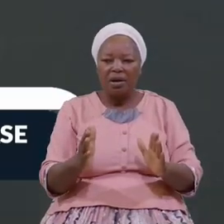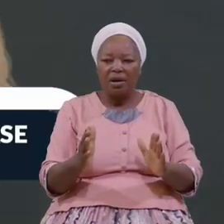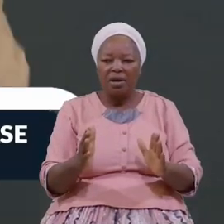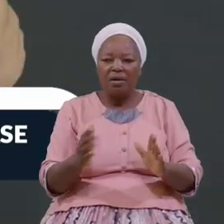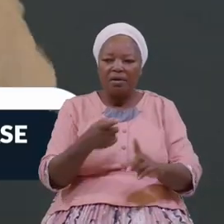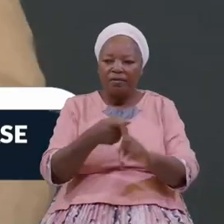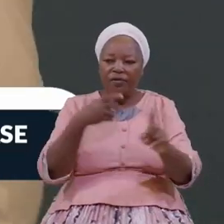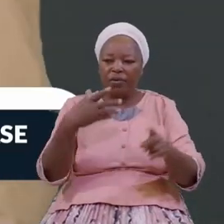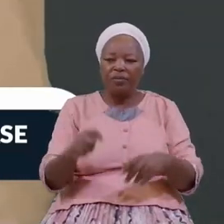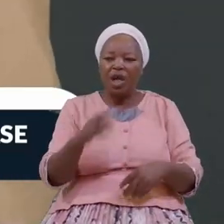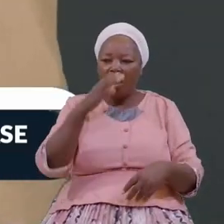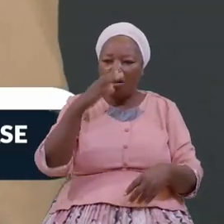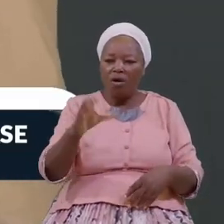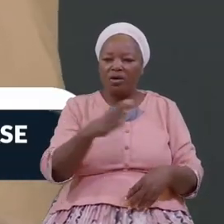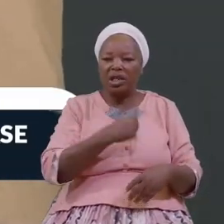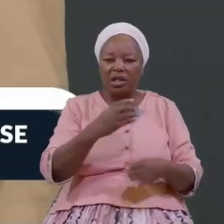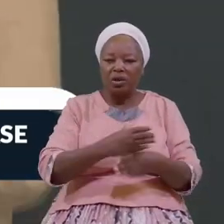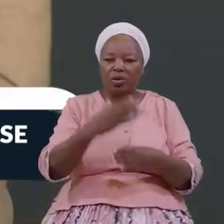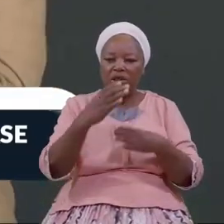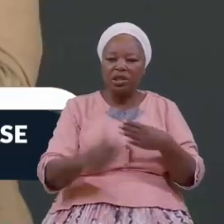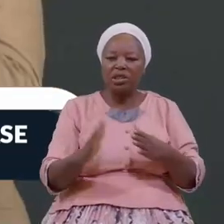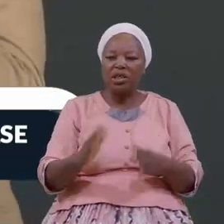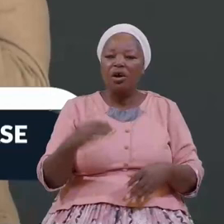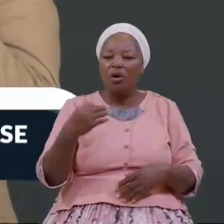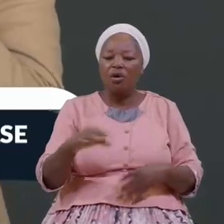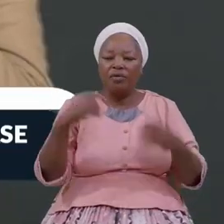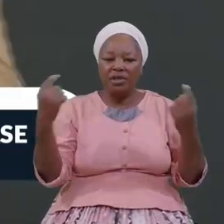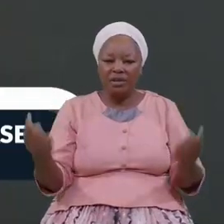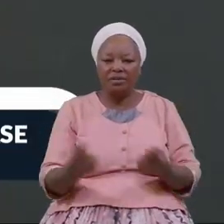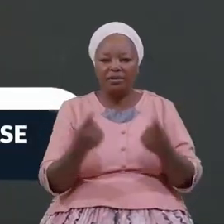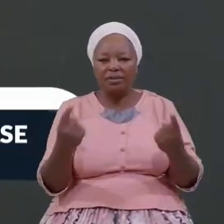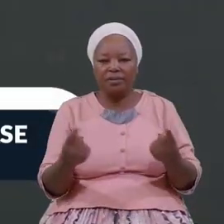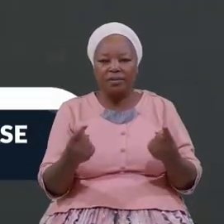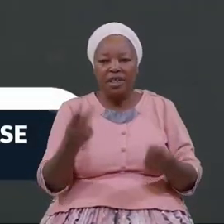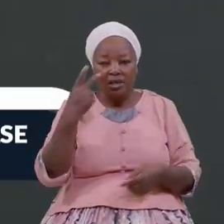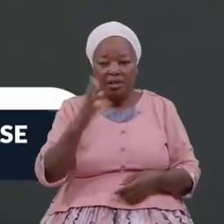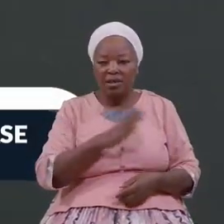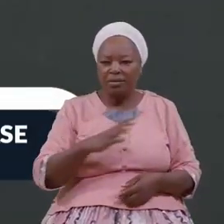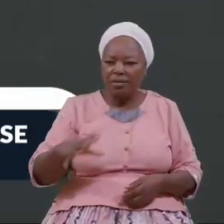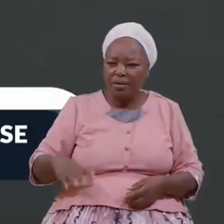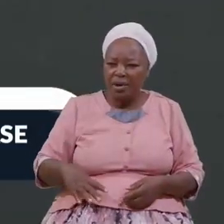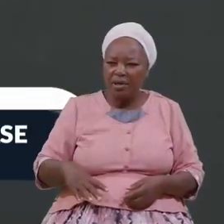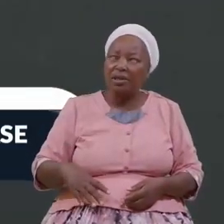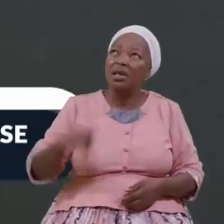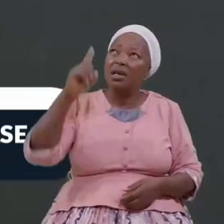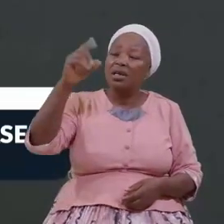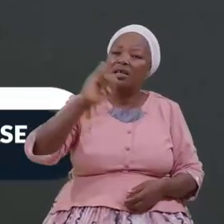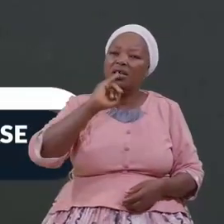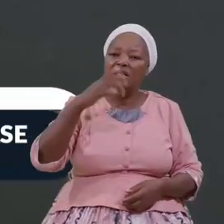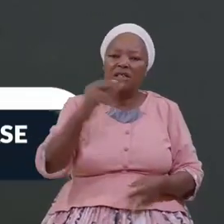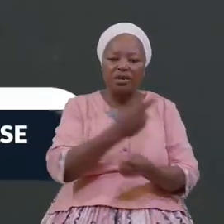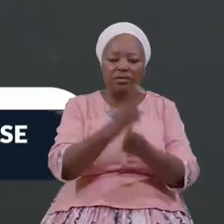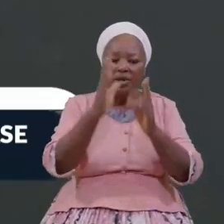de la malédiction et des conséquences du péché. Vous voyez Christ, il est le